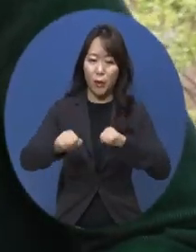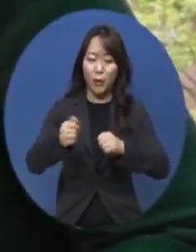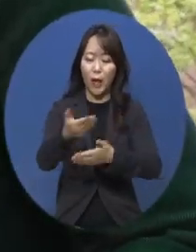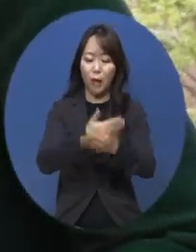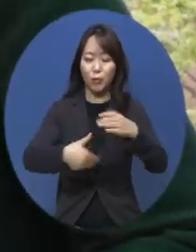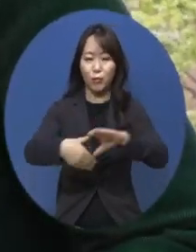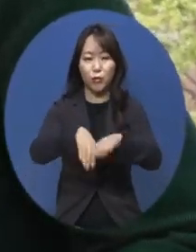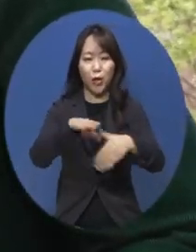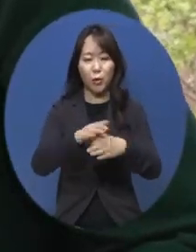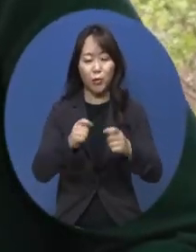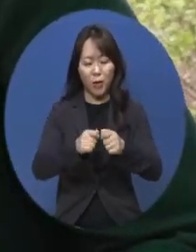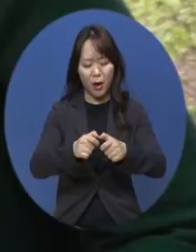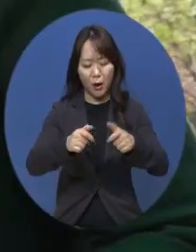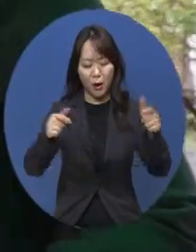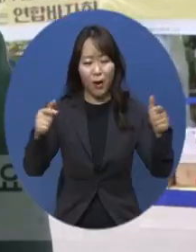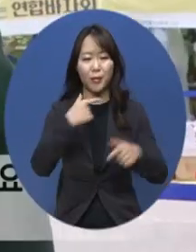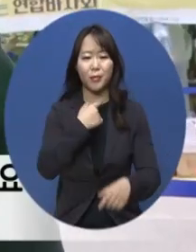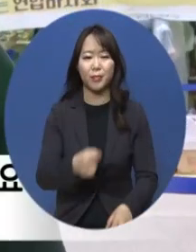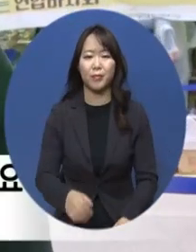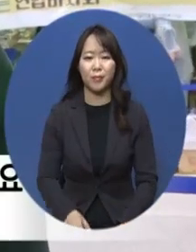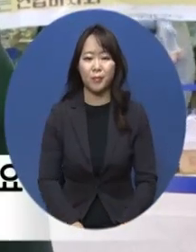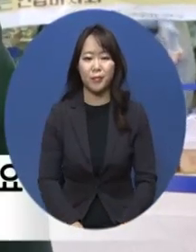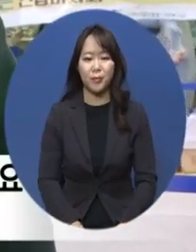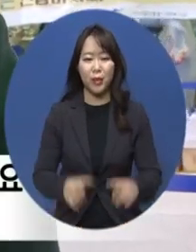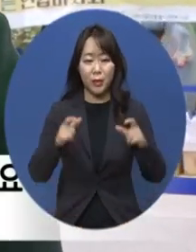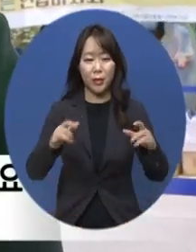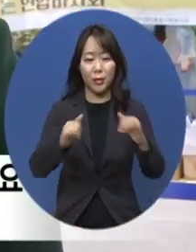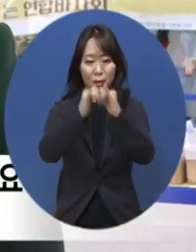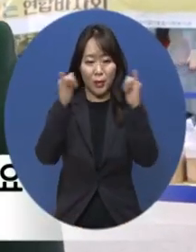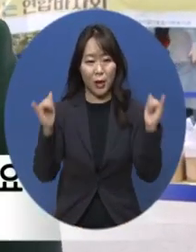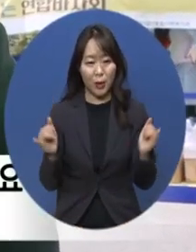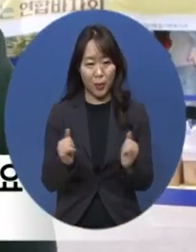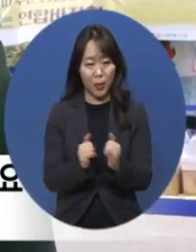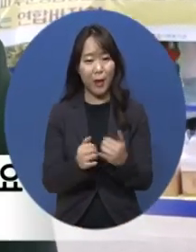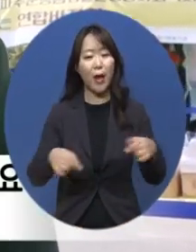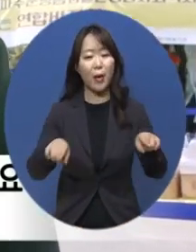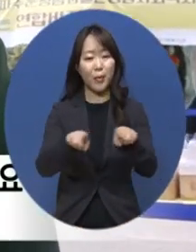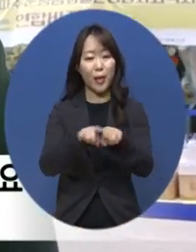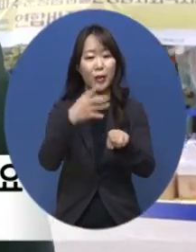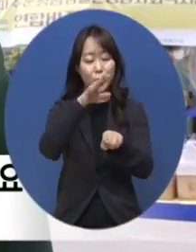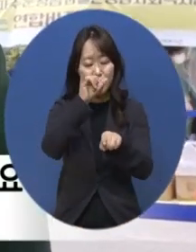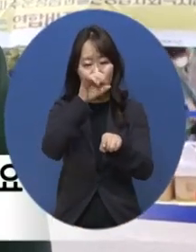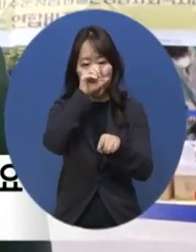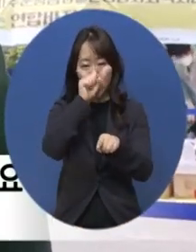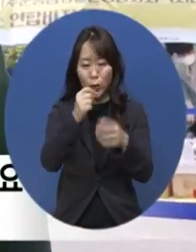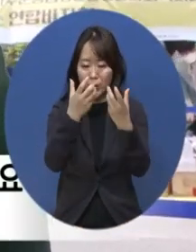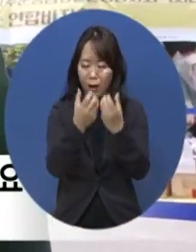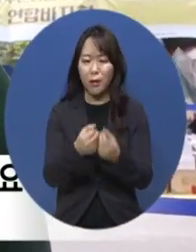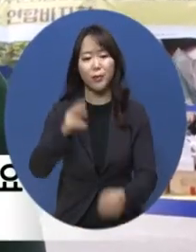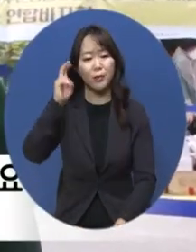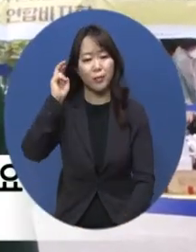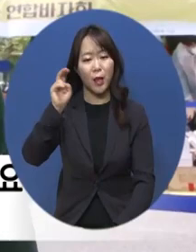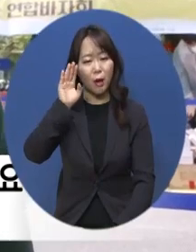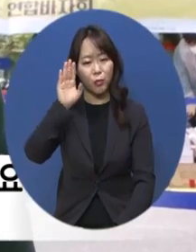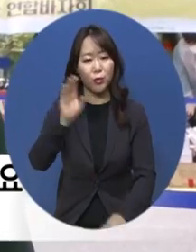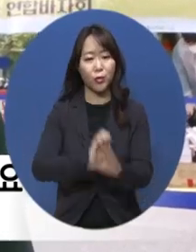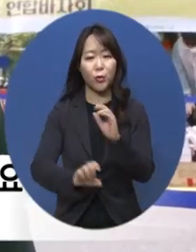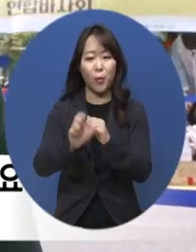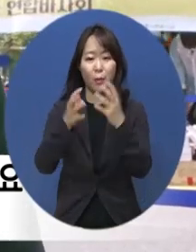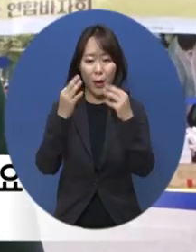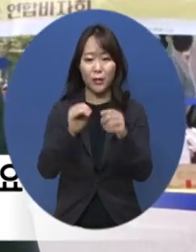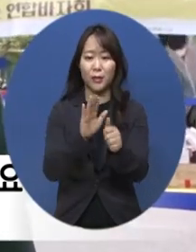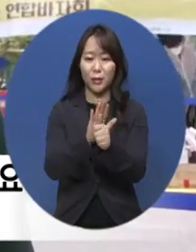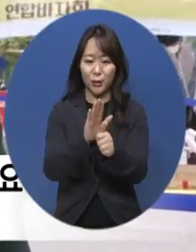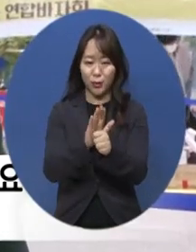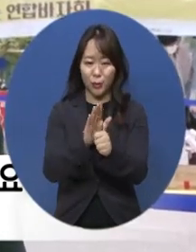확산으로 이어지길 기대하고 있습니다. 지역사회와 함께 할수 있는 이런 좋은 사례인 것 같아요. 앞으로도 더